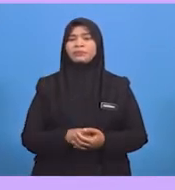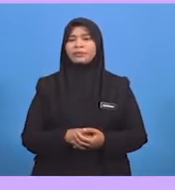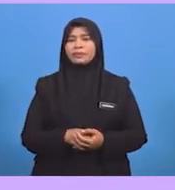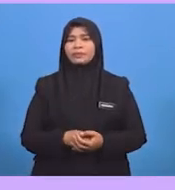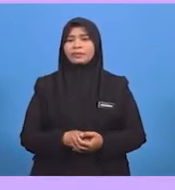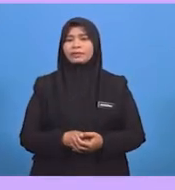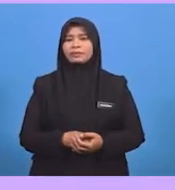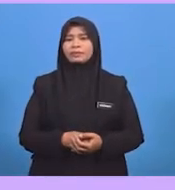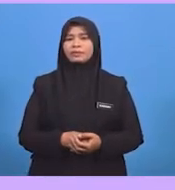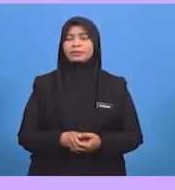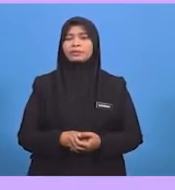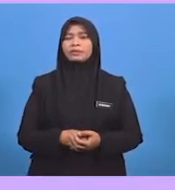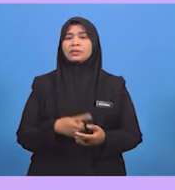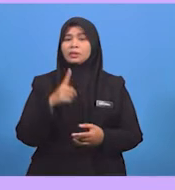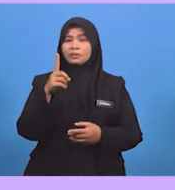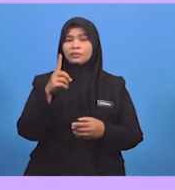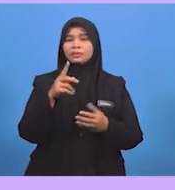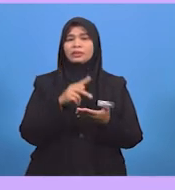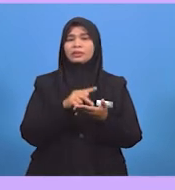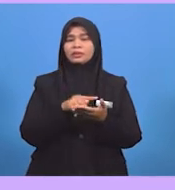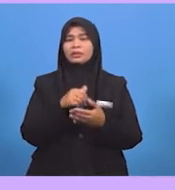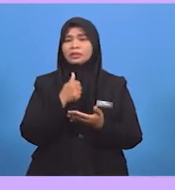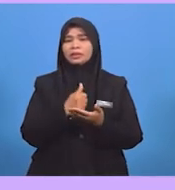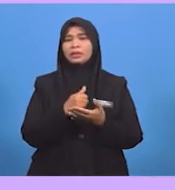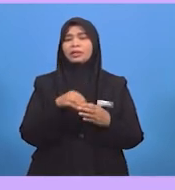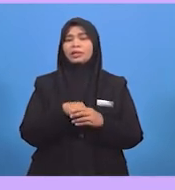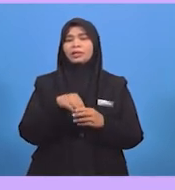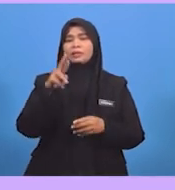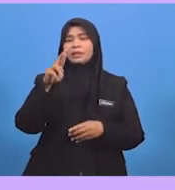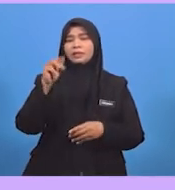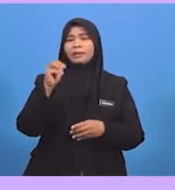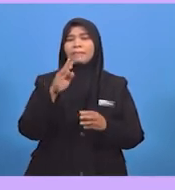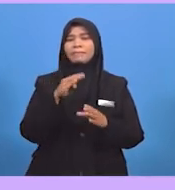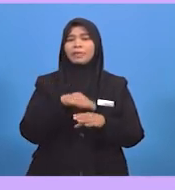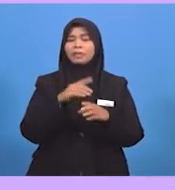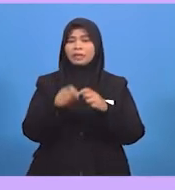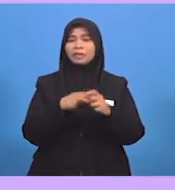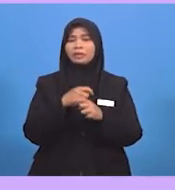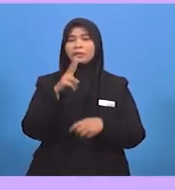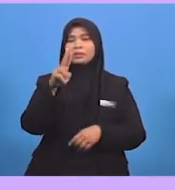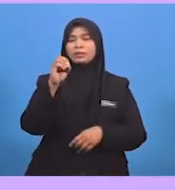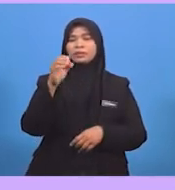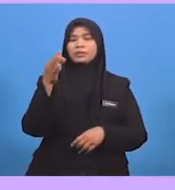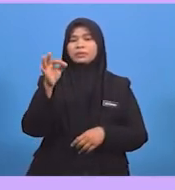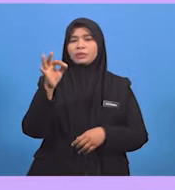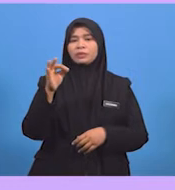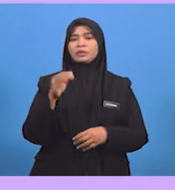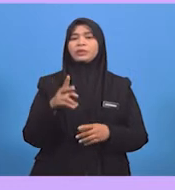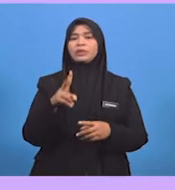tahun 2019. 1. Hitungkan nilai dalam RM pada tahun 2019.